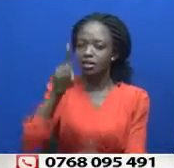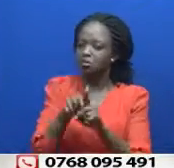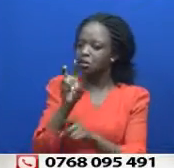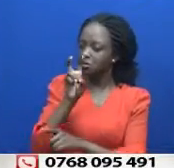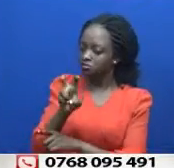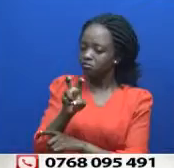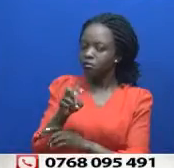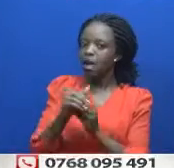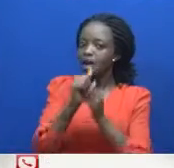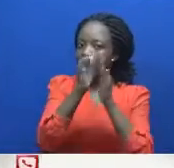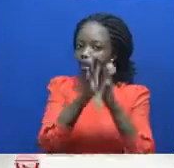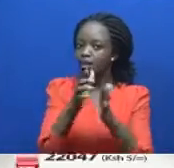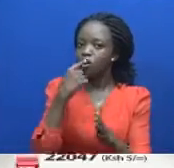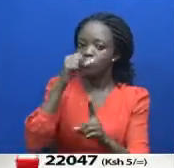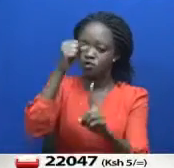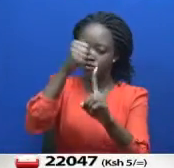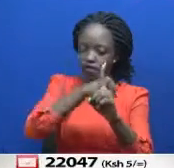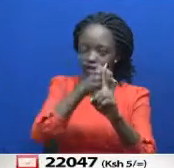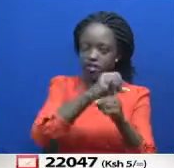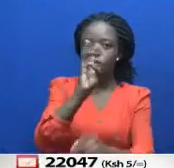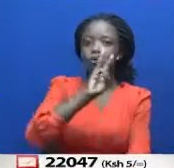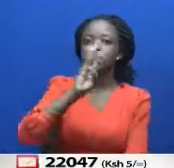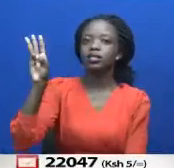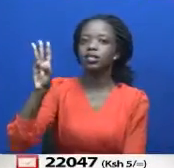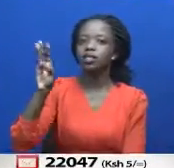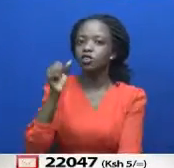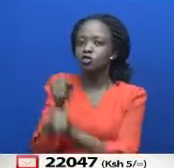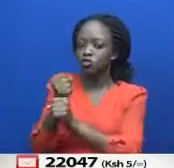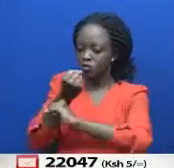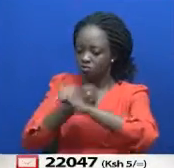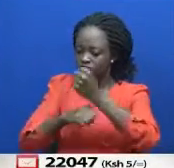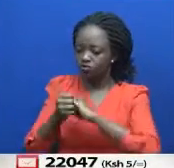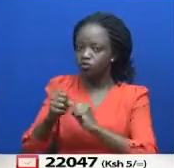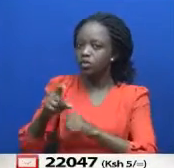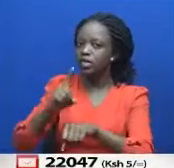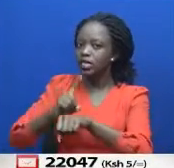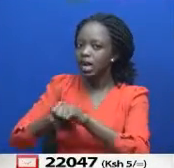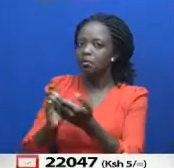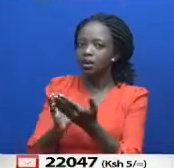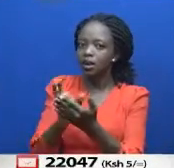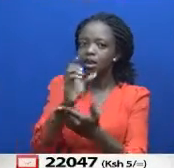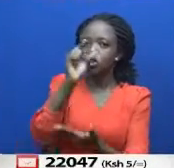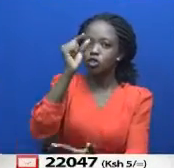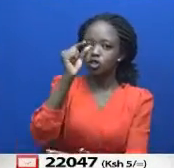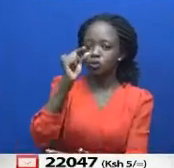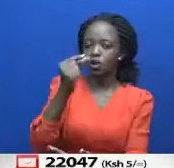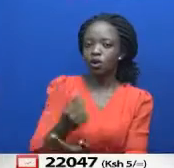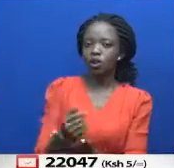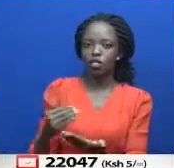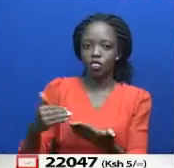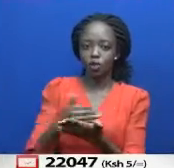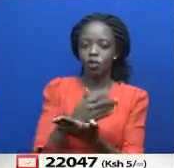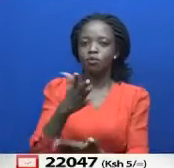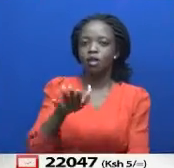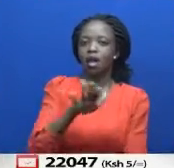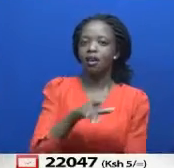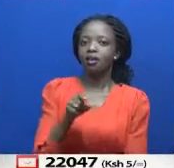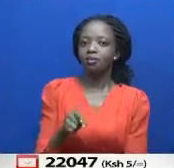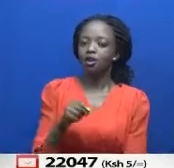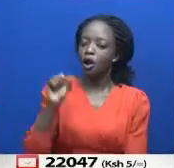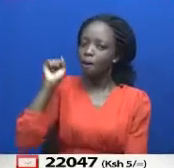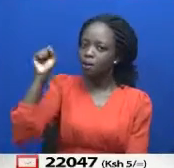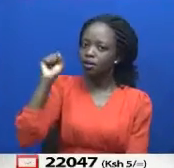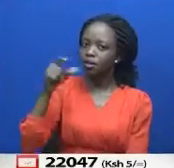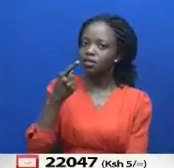wale ambao wako mbele, ambao wanaakilisha Western, wanafanya nini hiyo mkao ikikosa kufika on the ground. Kisiasa, takwimu